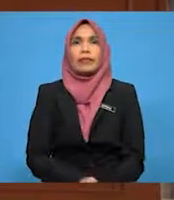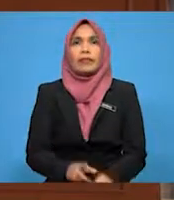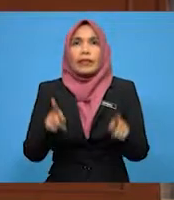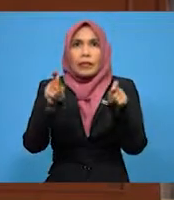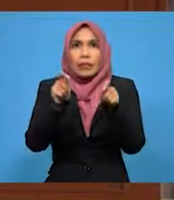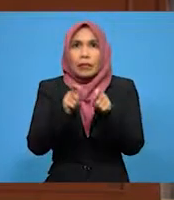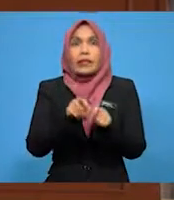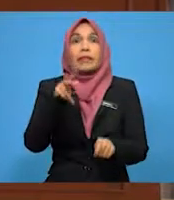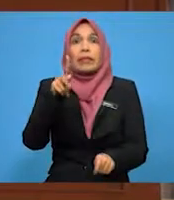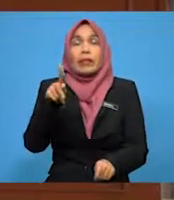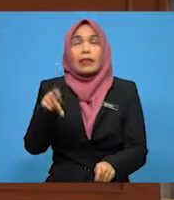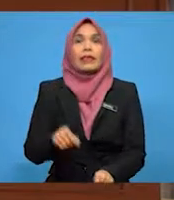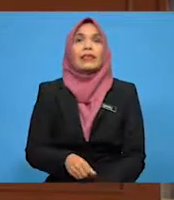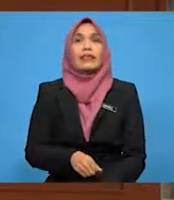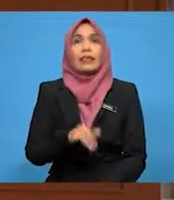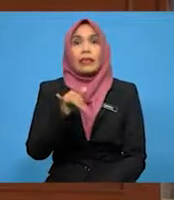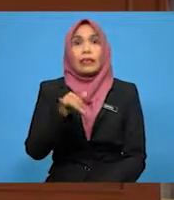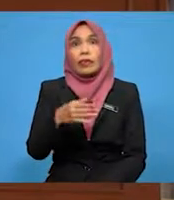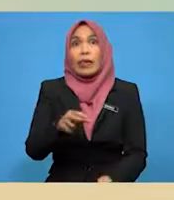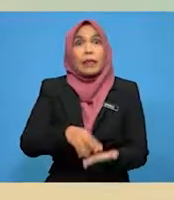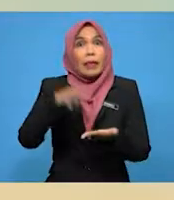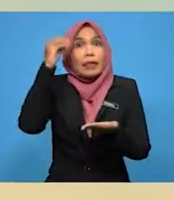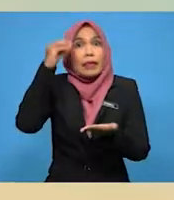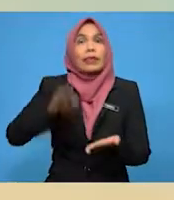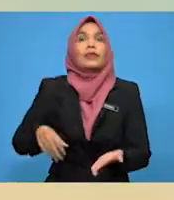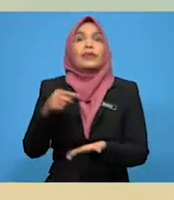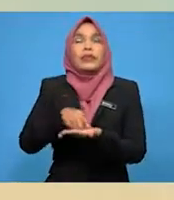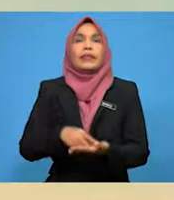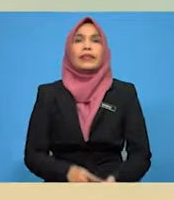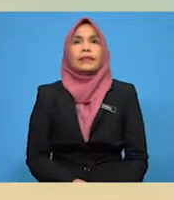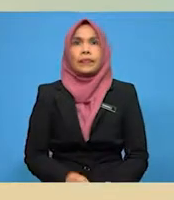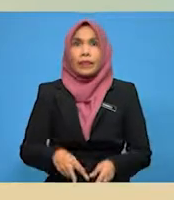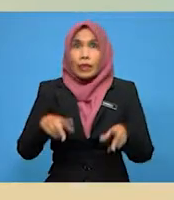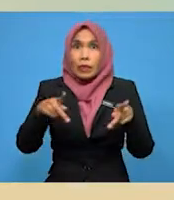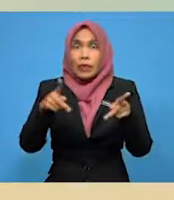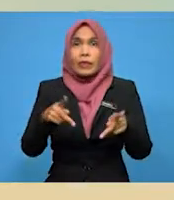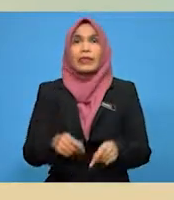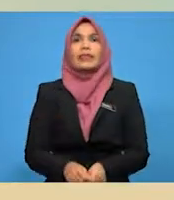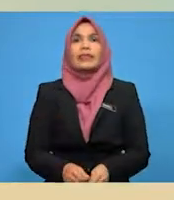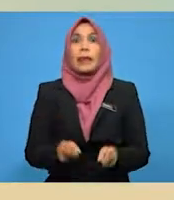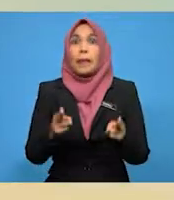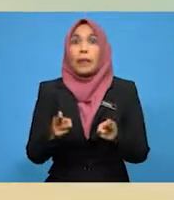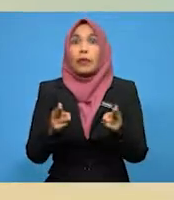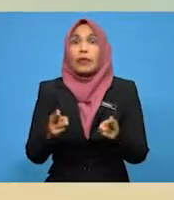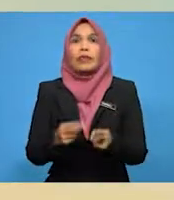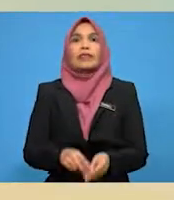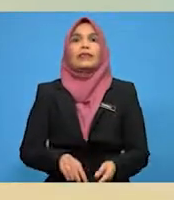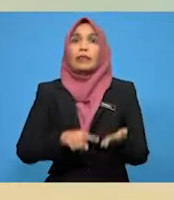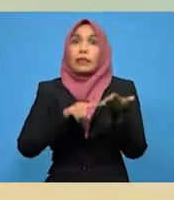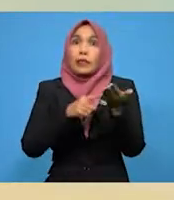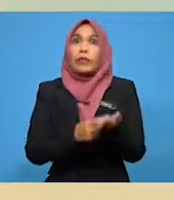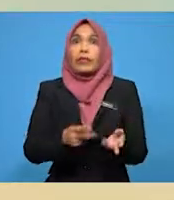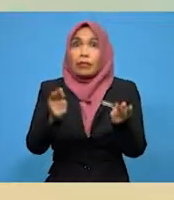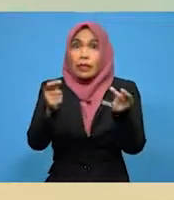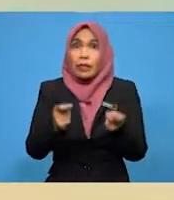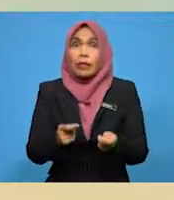Seperti yang para pelajar telah pelajari sebelum ini, proses pengurusan hatchery adalah bermula dengan proses